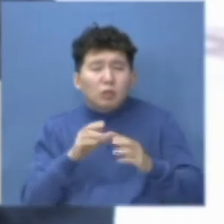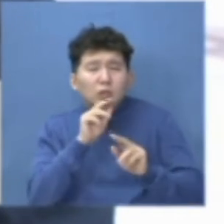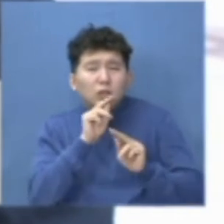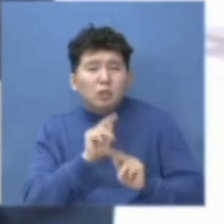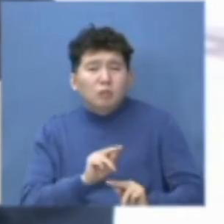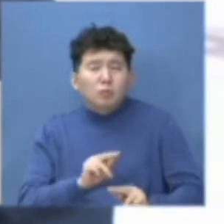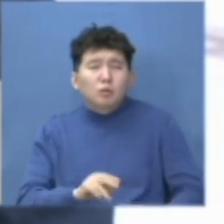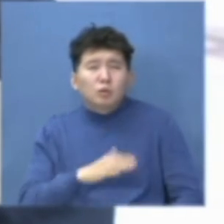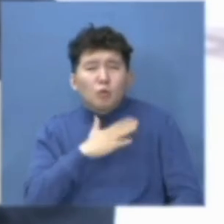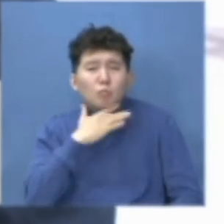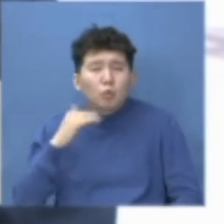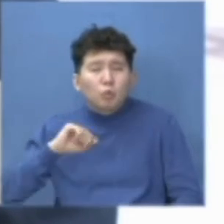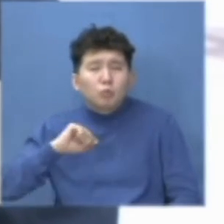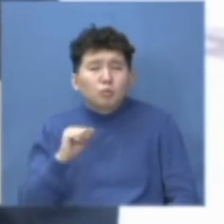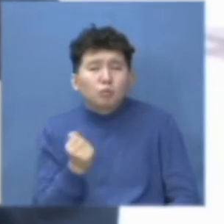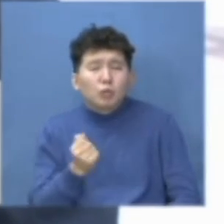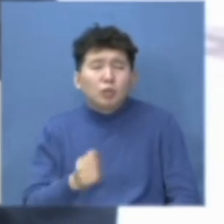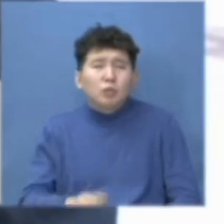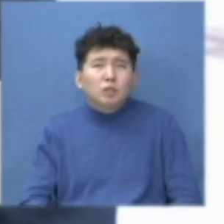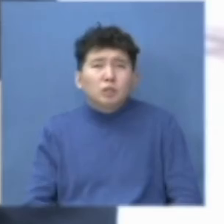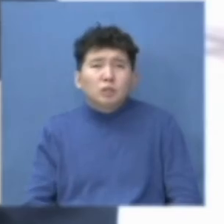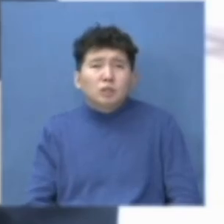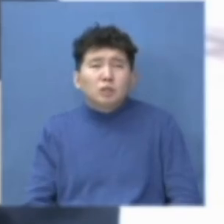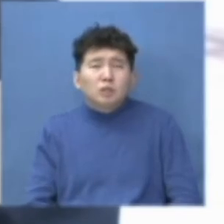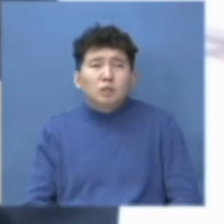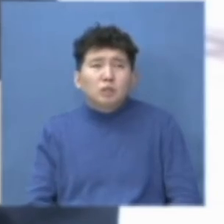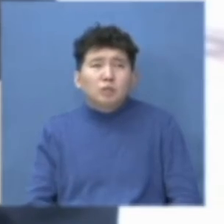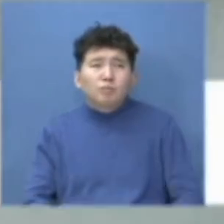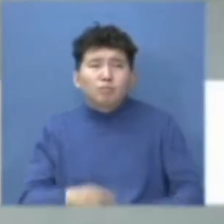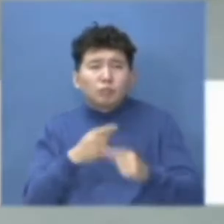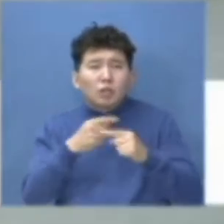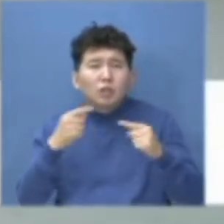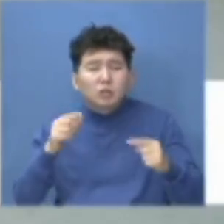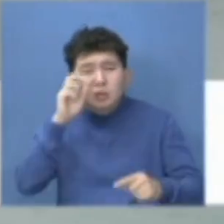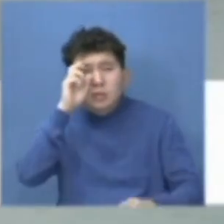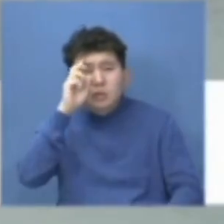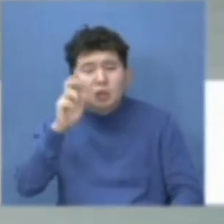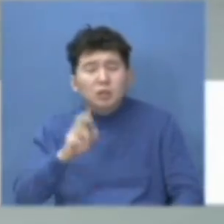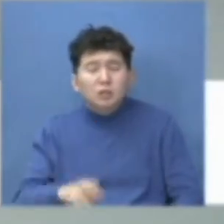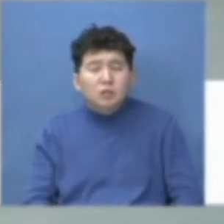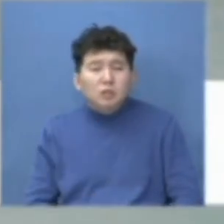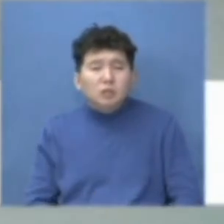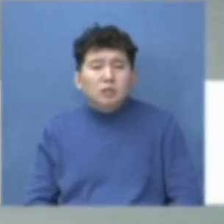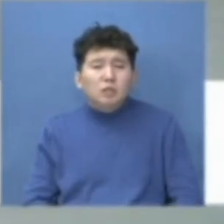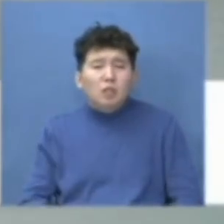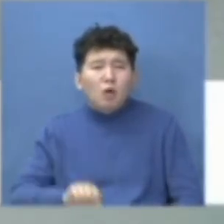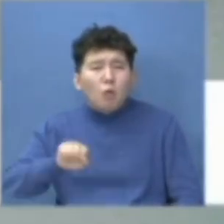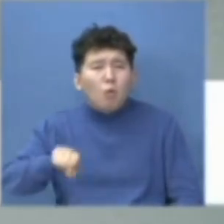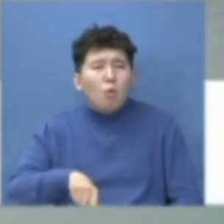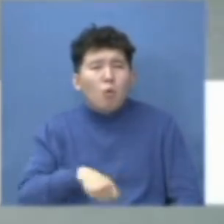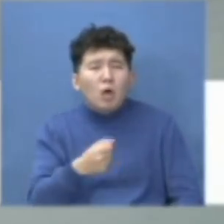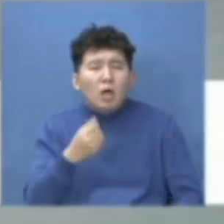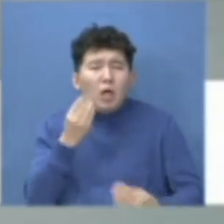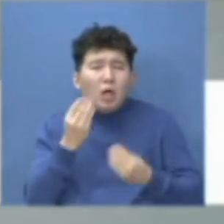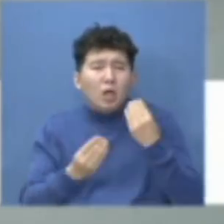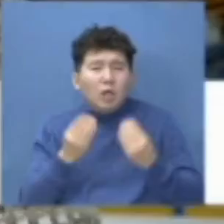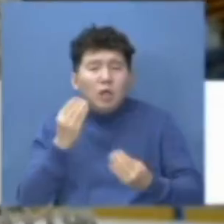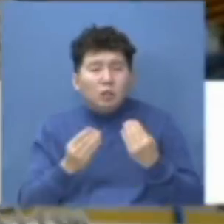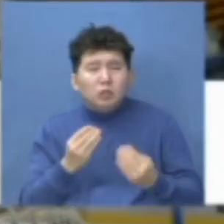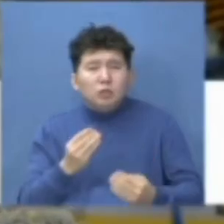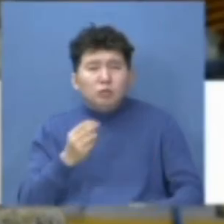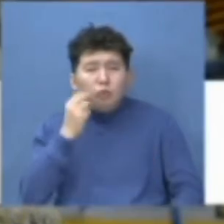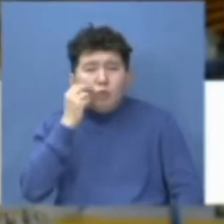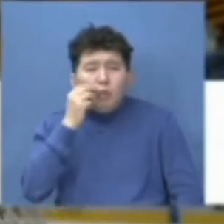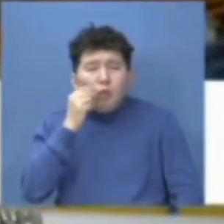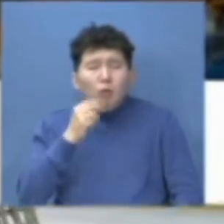тебя много друзей постоянно с разных стран. В хоккей играют настоящие мужчины, трус не играет в хоккей.